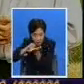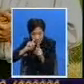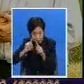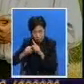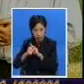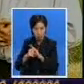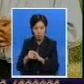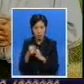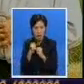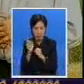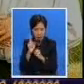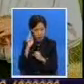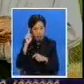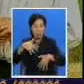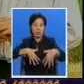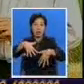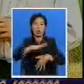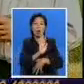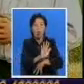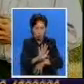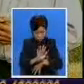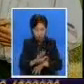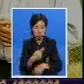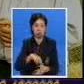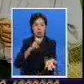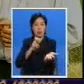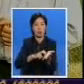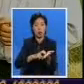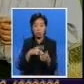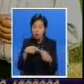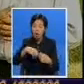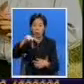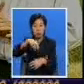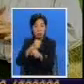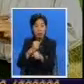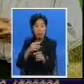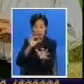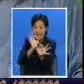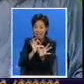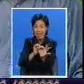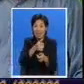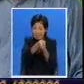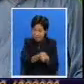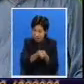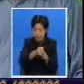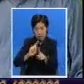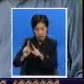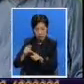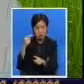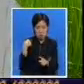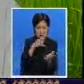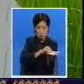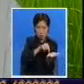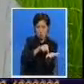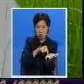ก็คือให้ทำประชาคมมีการรับรองกันหน่วยงานไหนมีข้อมูลอยู่แล้วเช่นทกส.นะครับเกษตรเนี่ยก็ให้ช่วยลองสอบ